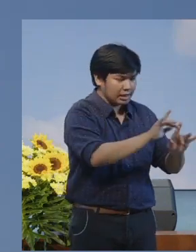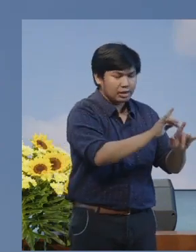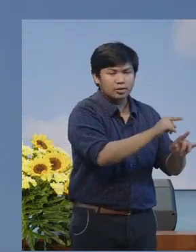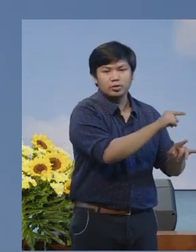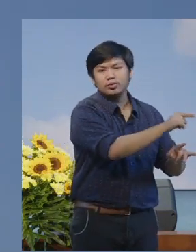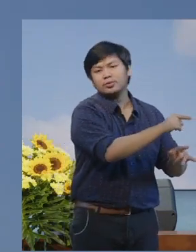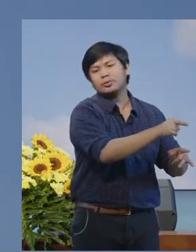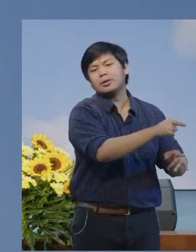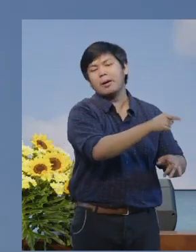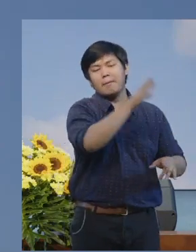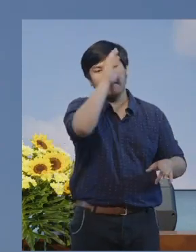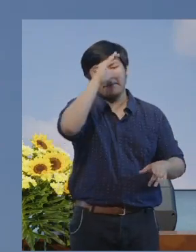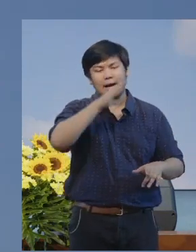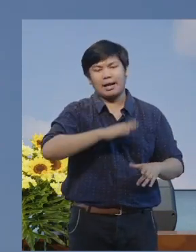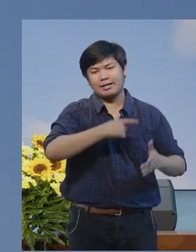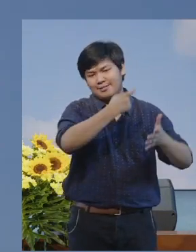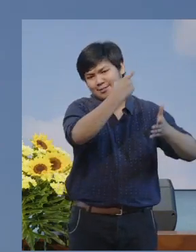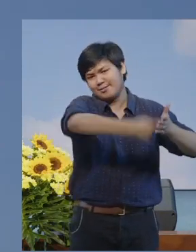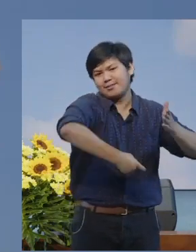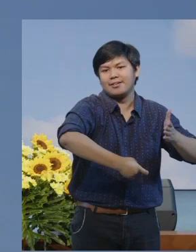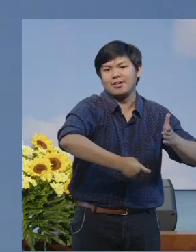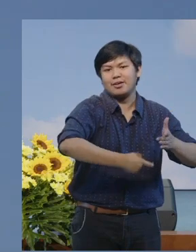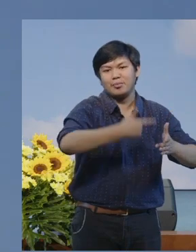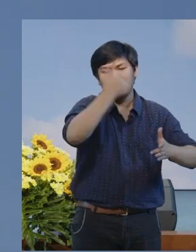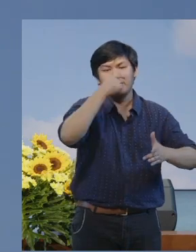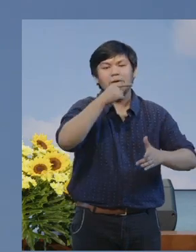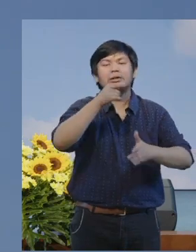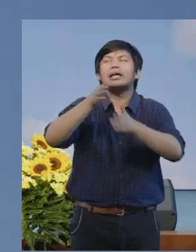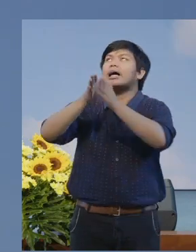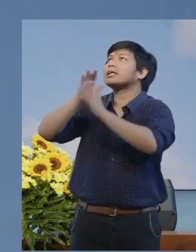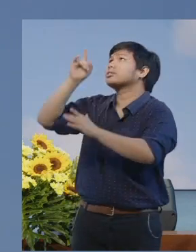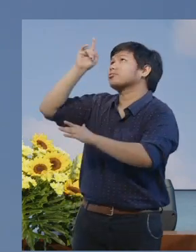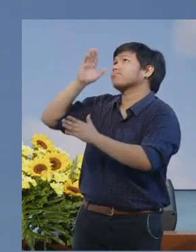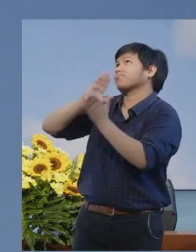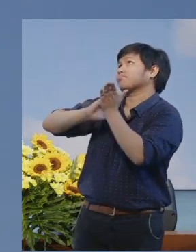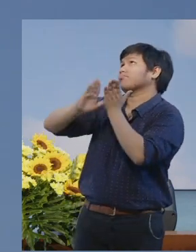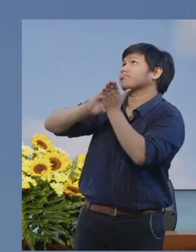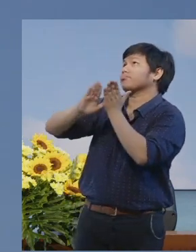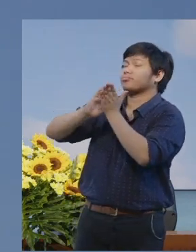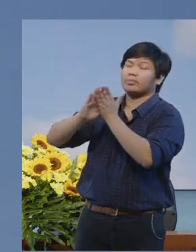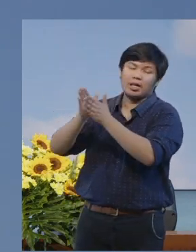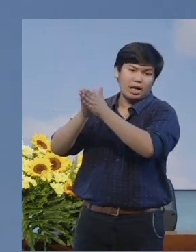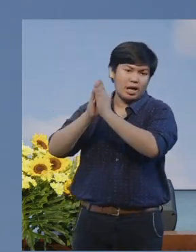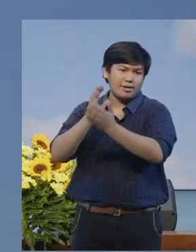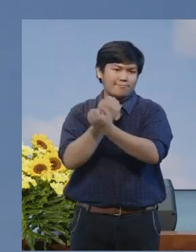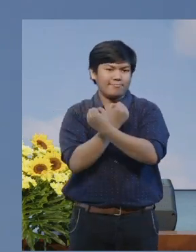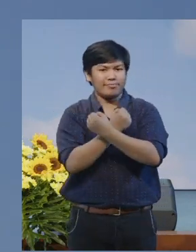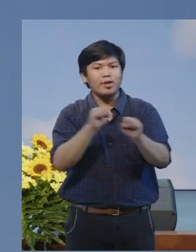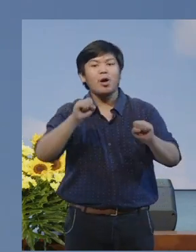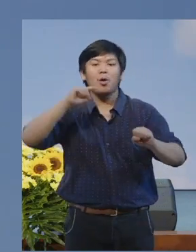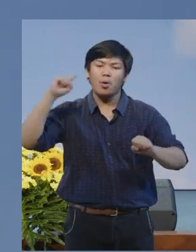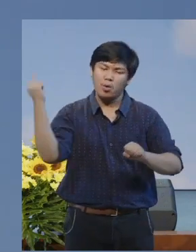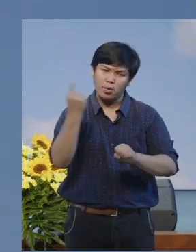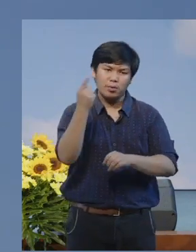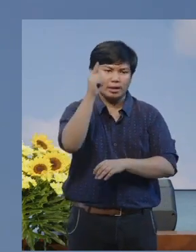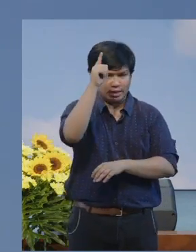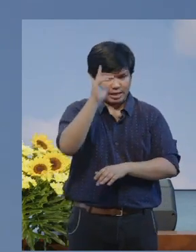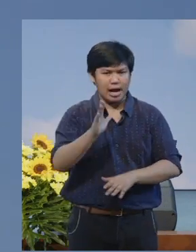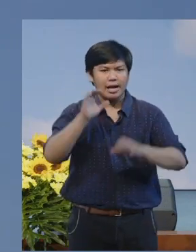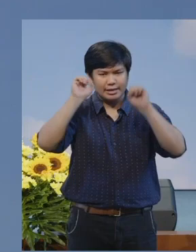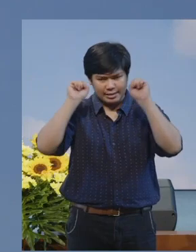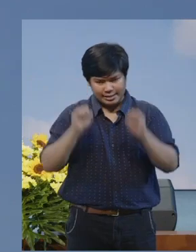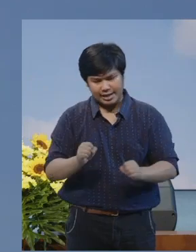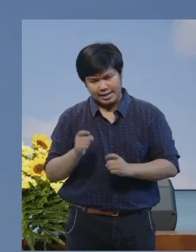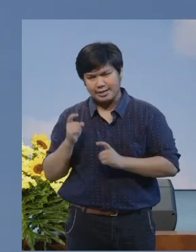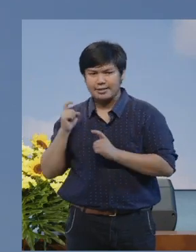ng kahabagan ng Diyos at hiningi ang kaligtasan na siya lamang ang